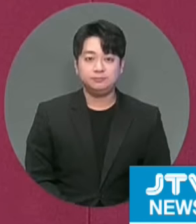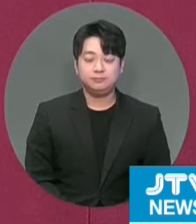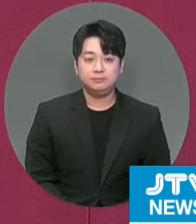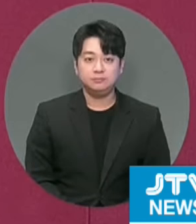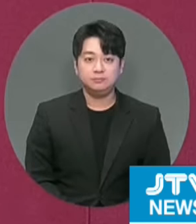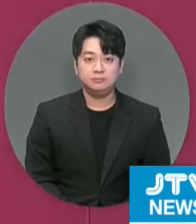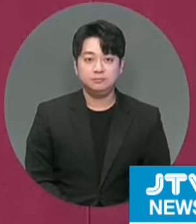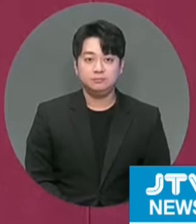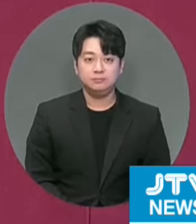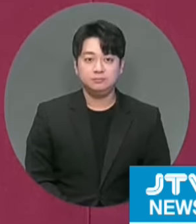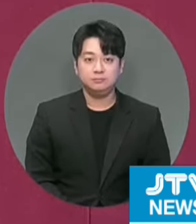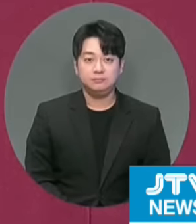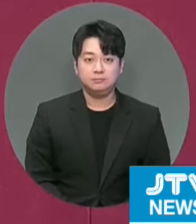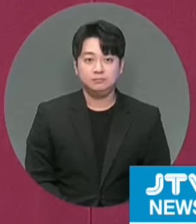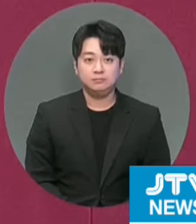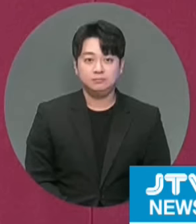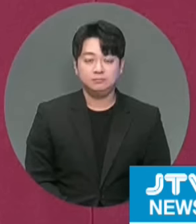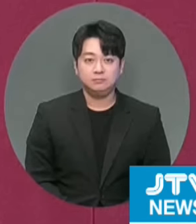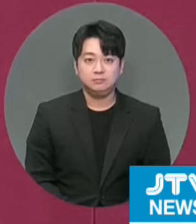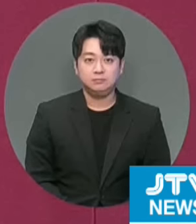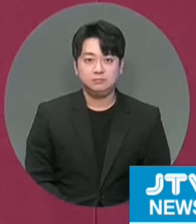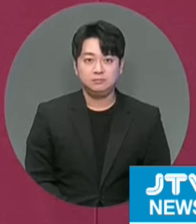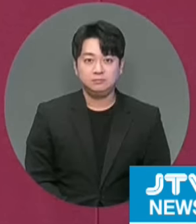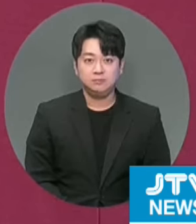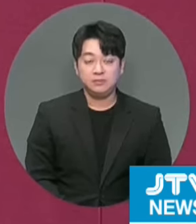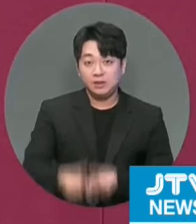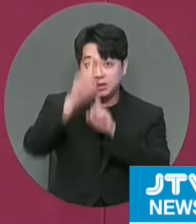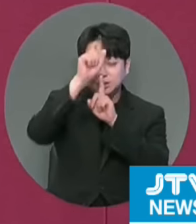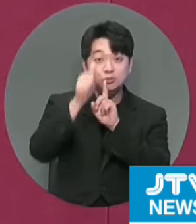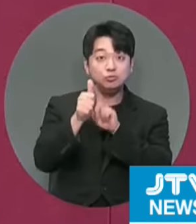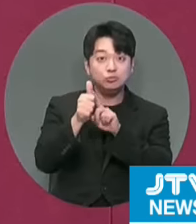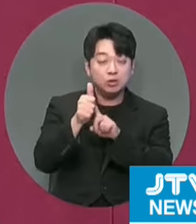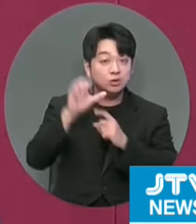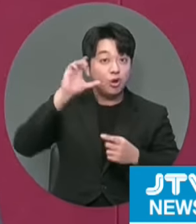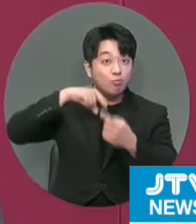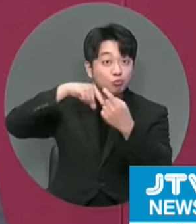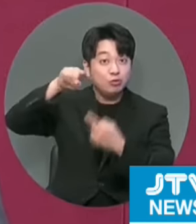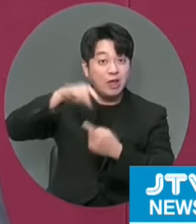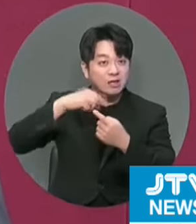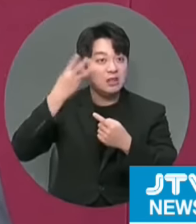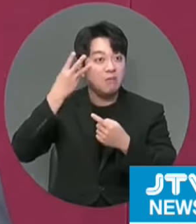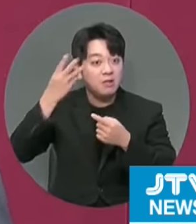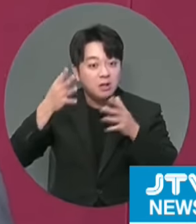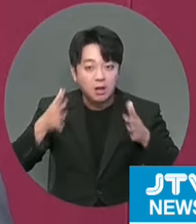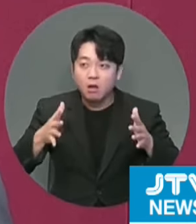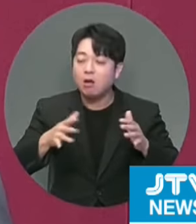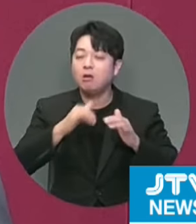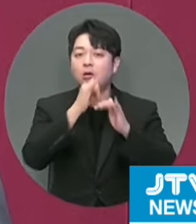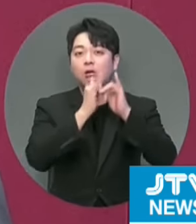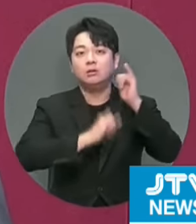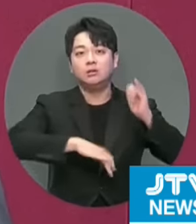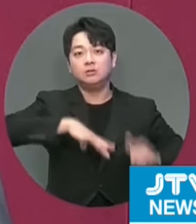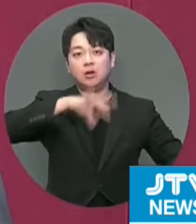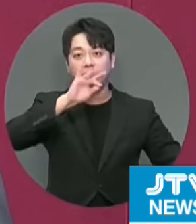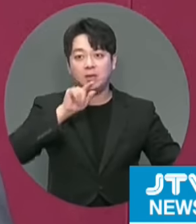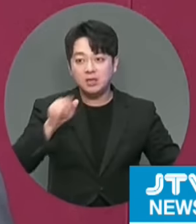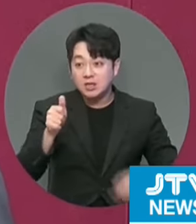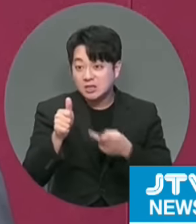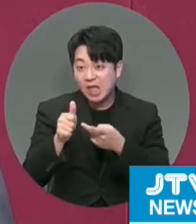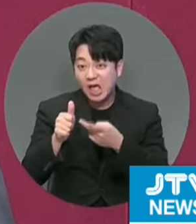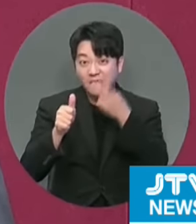길게 얘기하자면 아실 겁니다. 유례없는 3일간의 청문회, 현장조사, 상임의 현안 질의, 탄핵